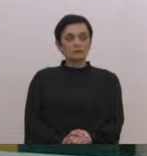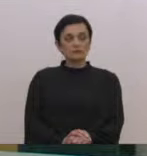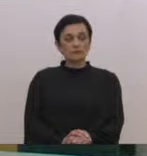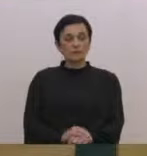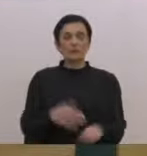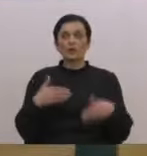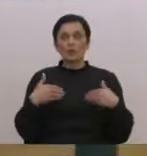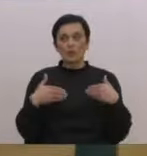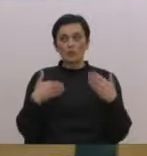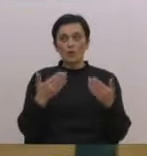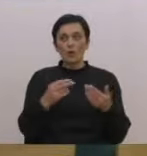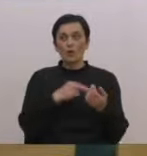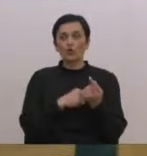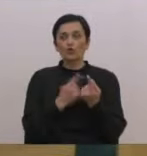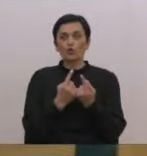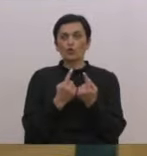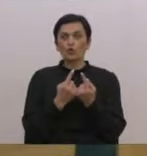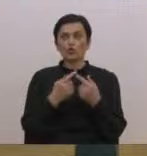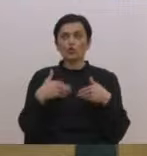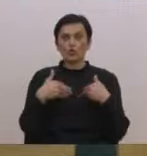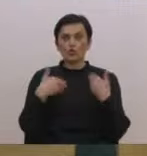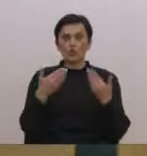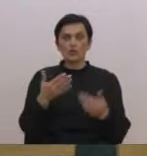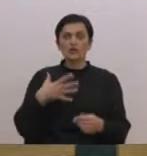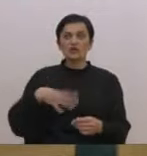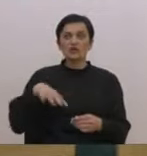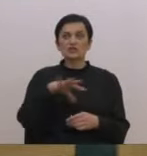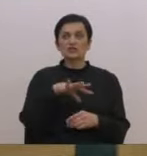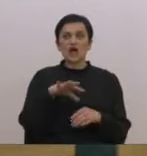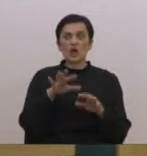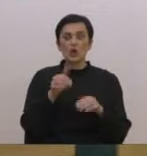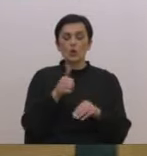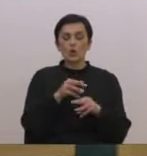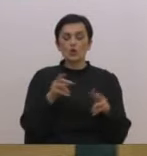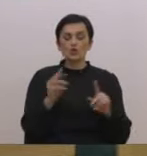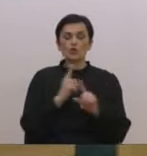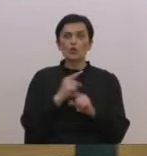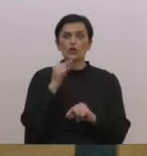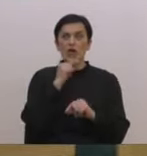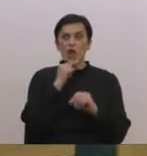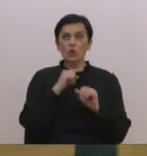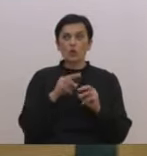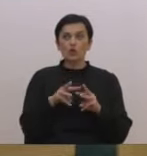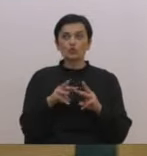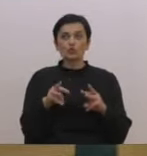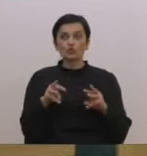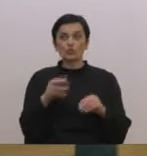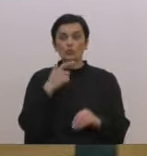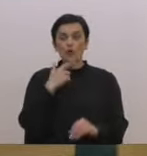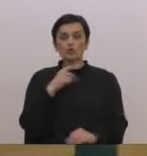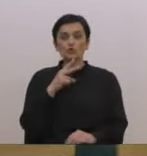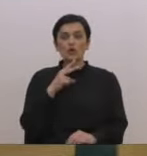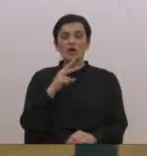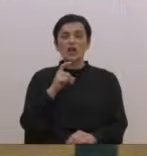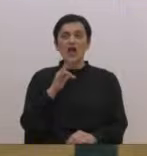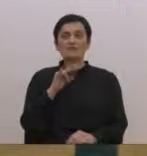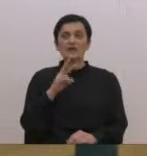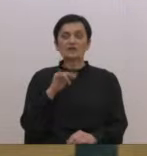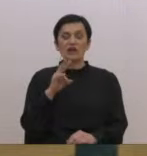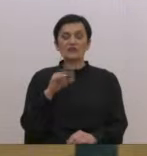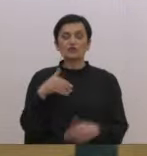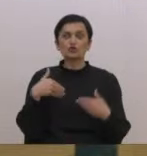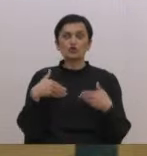Voi salmebit, colegebo, voi salmebit საქართველოს ვიცე-პრემიერს, ეკონომიკის ministrs, ბატონ ლევან დავითაშვილს, voi